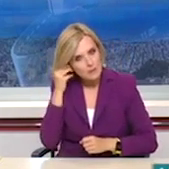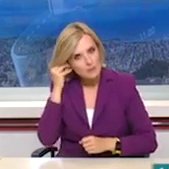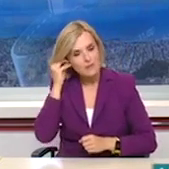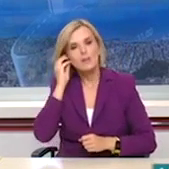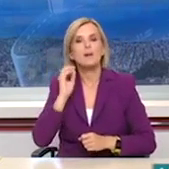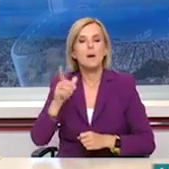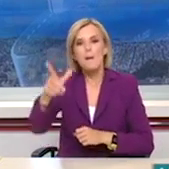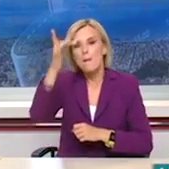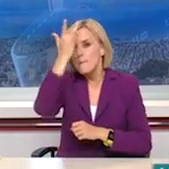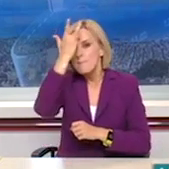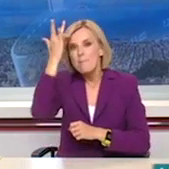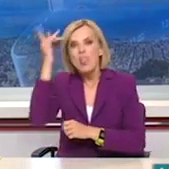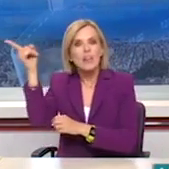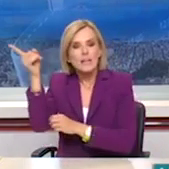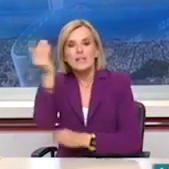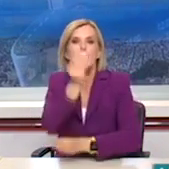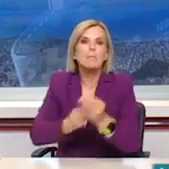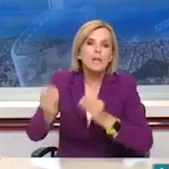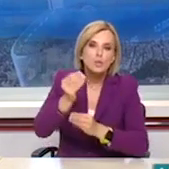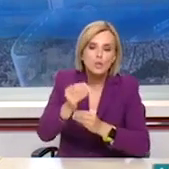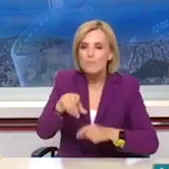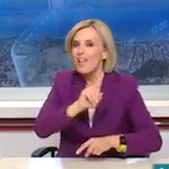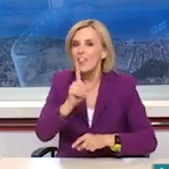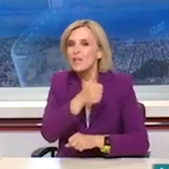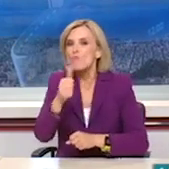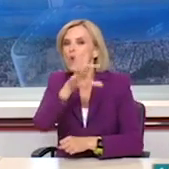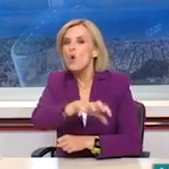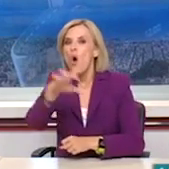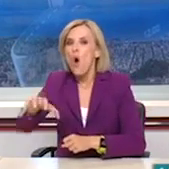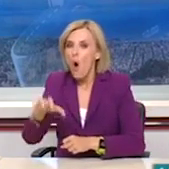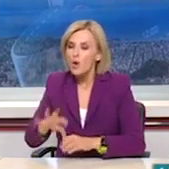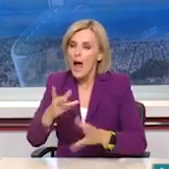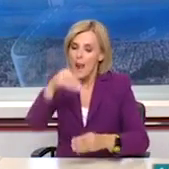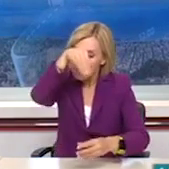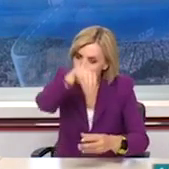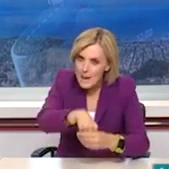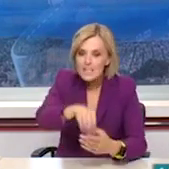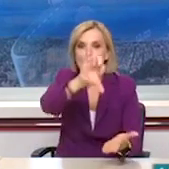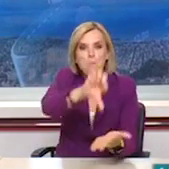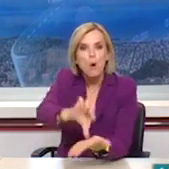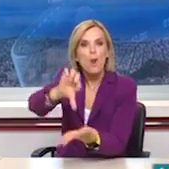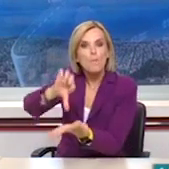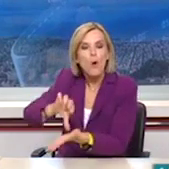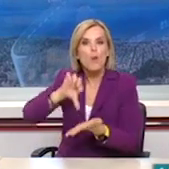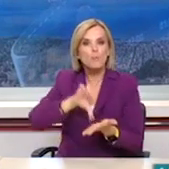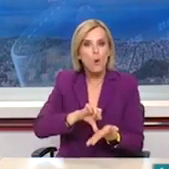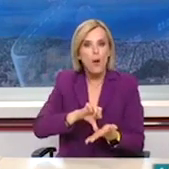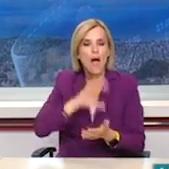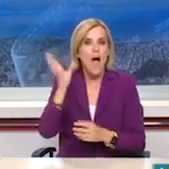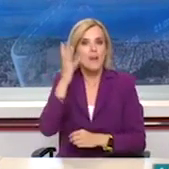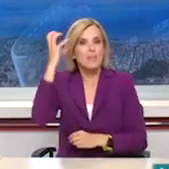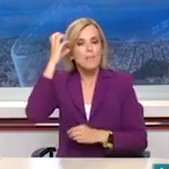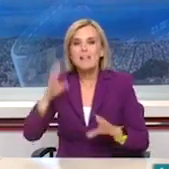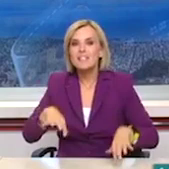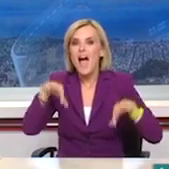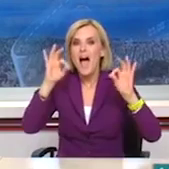και μόλις 2% στην περιοχή της Μαγιόρκας. Άρα δεν είναι μόνο χώρες, είναι και περιοχές εντός χωρών. Και αν θυμάστε, στην αρχή της επιδημίας